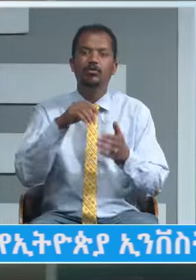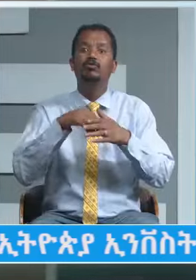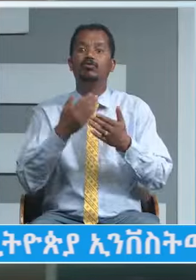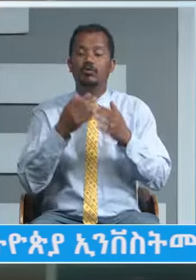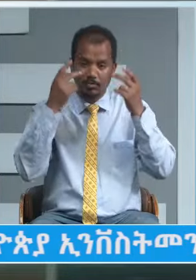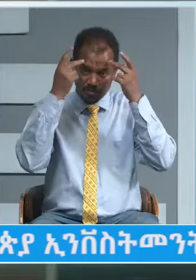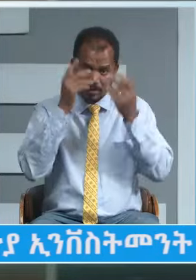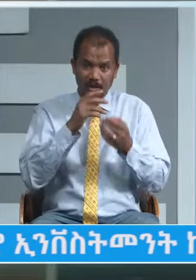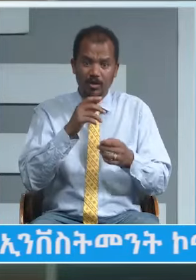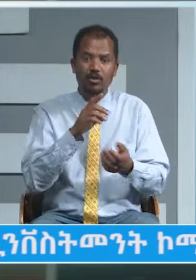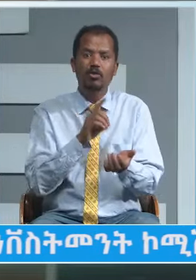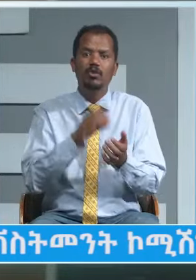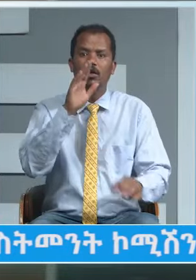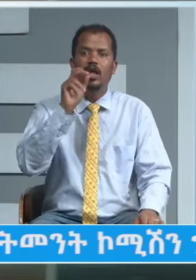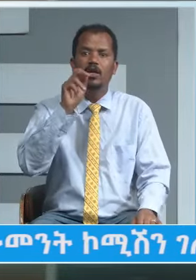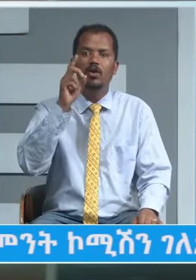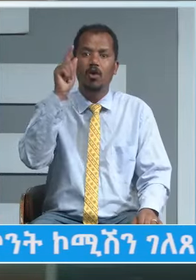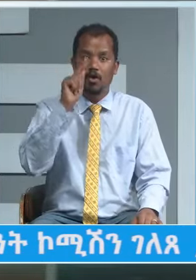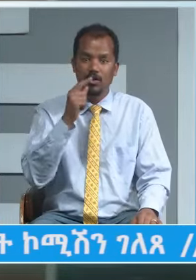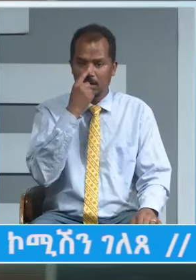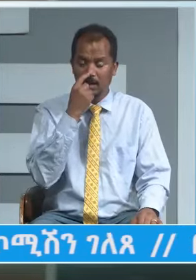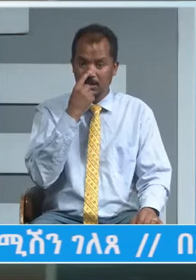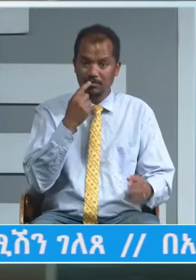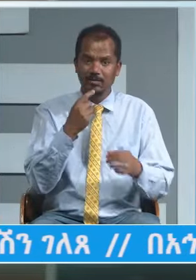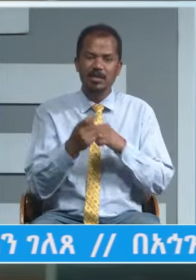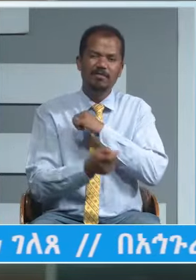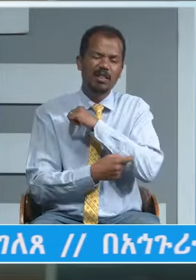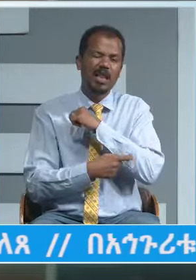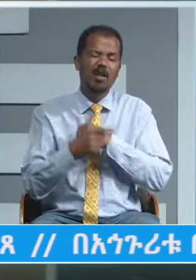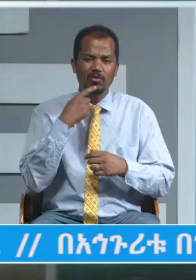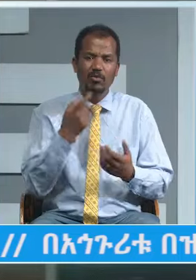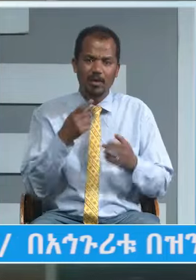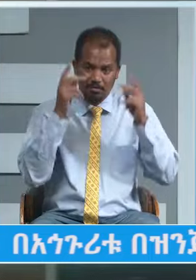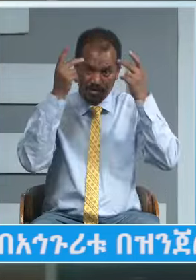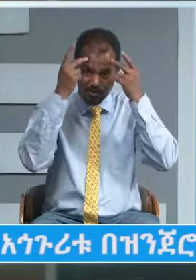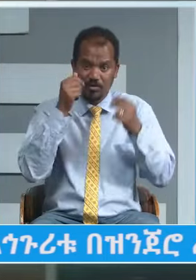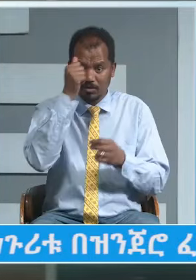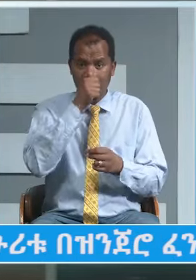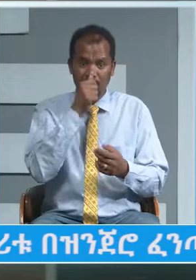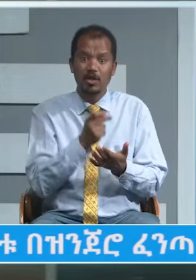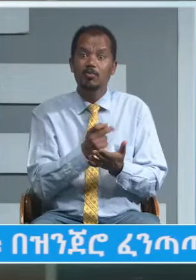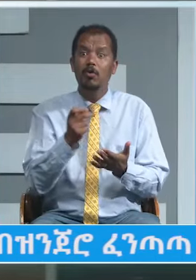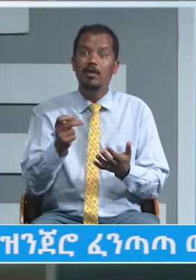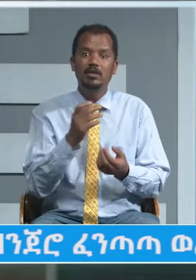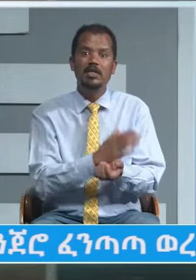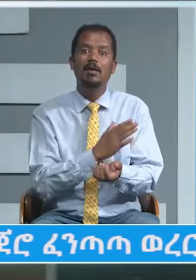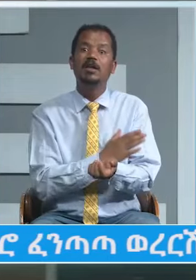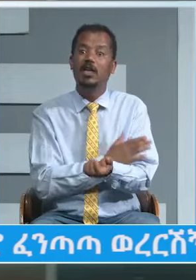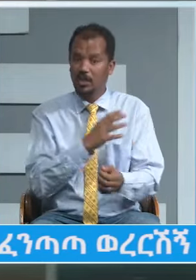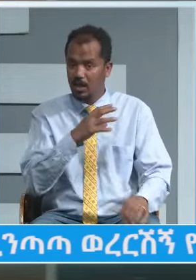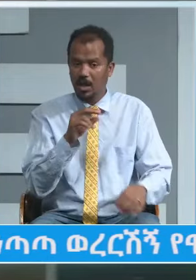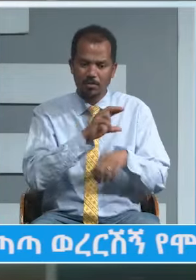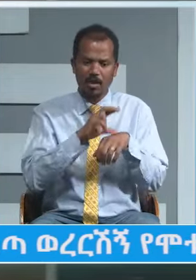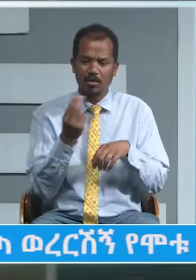ከሰሞኑ የውጭ ጉዳይ ሚኒስቴር ሆነው የተሾሙት ዶክተር ጌዲዮን ጢሞቴዎስ ከልምድ አንጻር ይፈተናሉ ተባለ። ሚኒስትሩ የኢትዮጵያን ዲፕሎማሲ